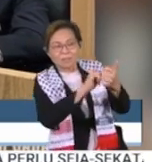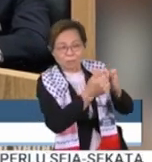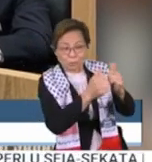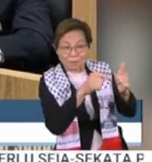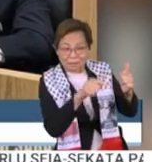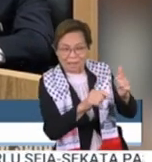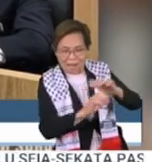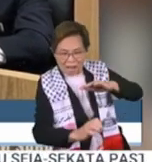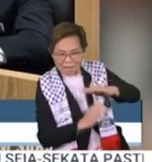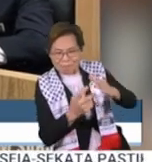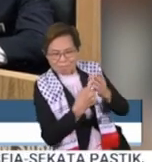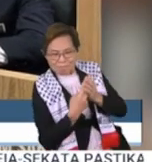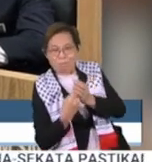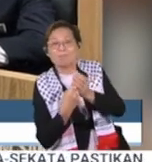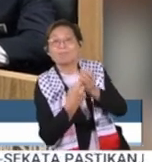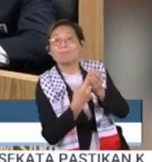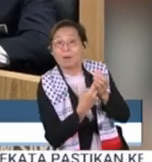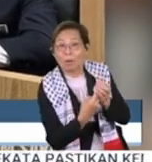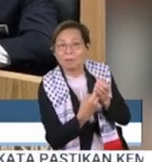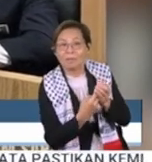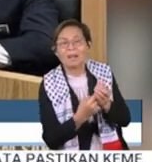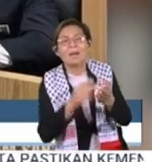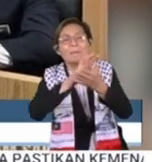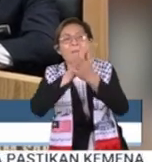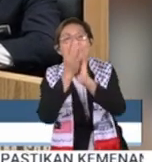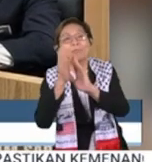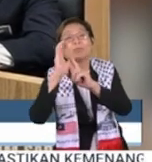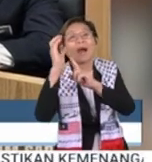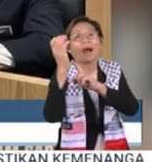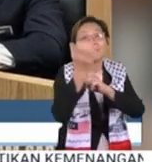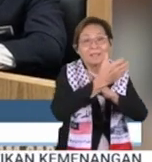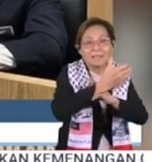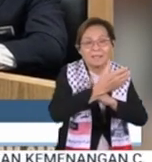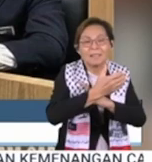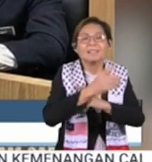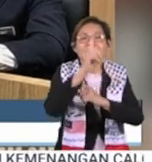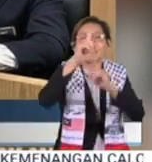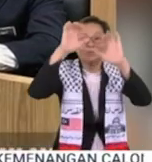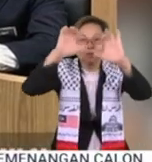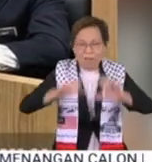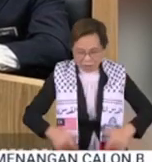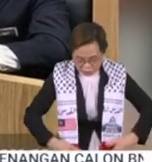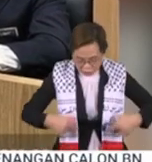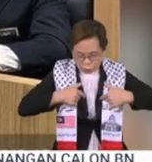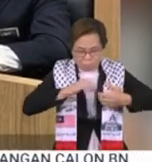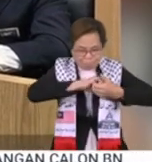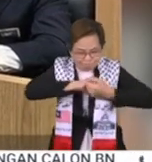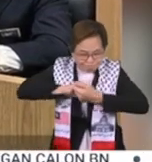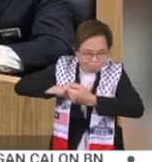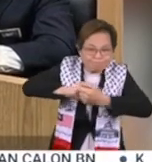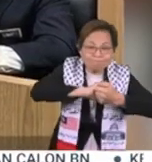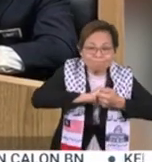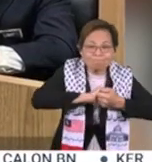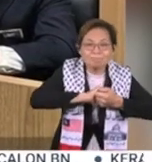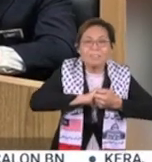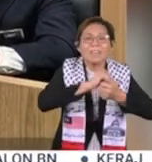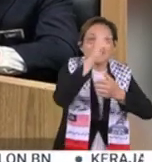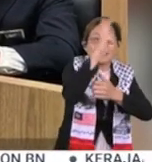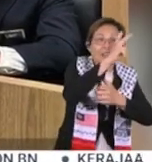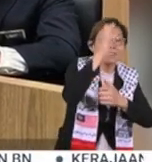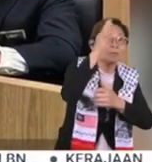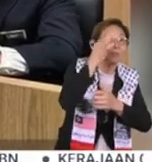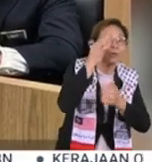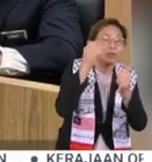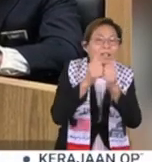sukan sebagai elemen perpaduan dan membudayakan sukan sebagai satu gaya hidup di samping mengeratkan silaturahim antara